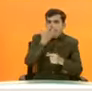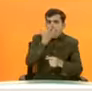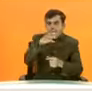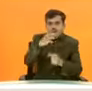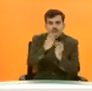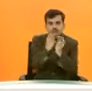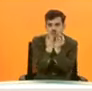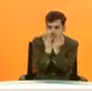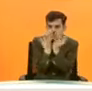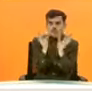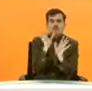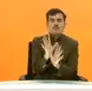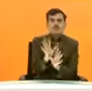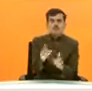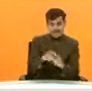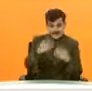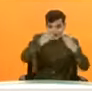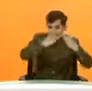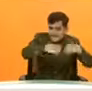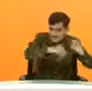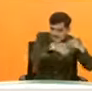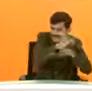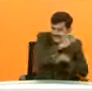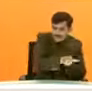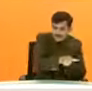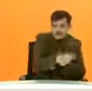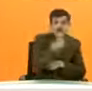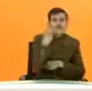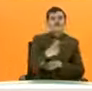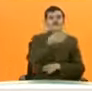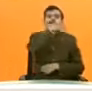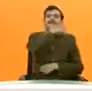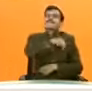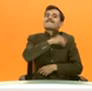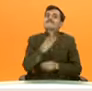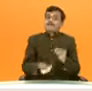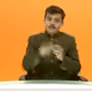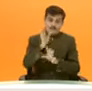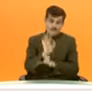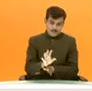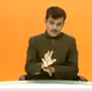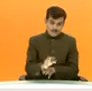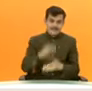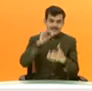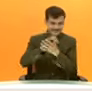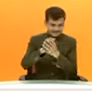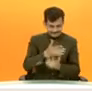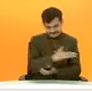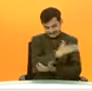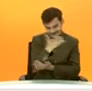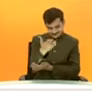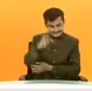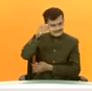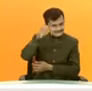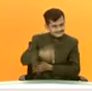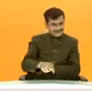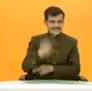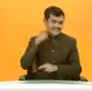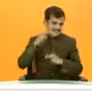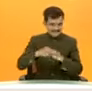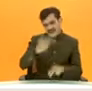हैं, जिसे बेचने से उन्हें अच्छी कमाई भी हो रही है। साथियों, अब जब सेबों